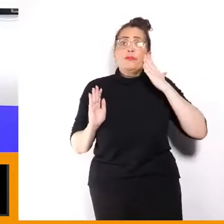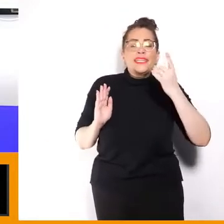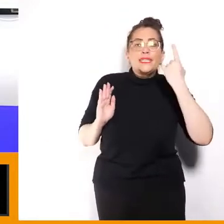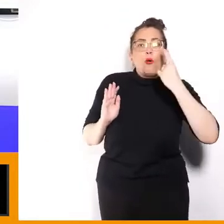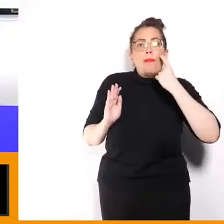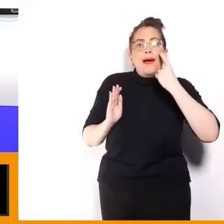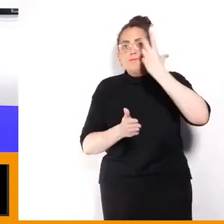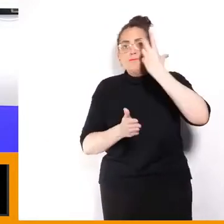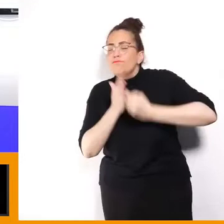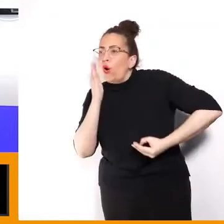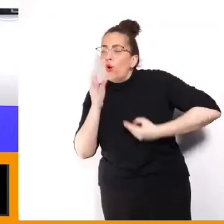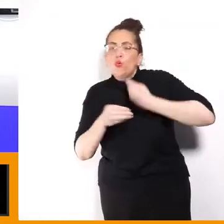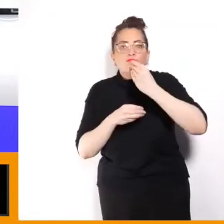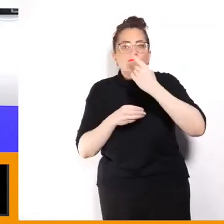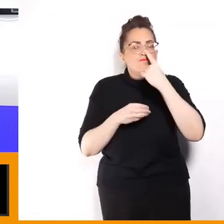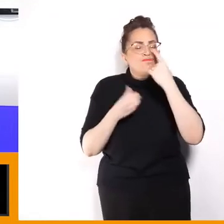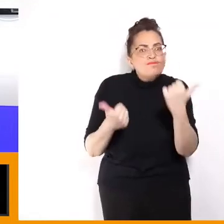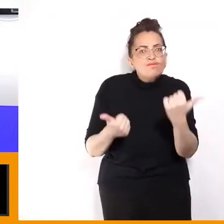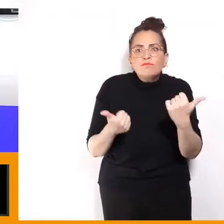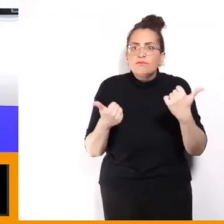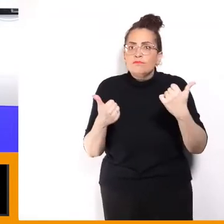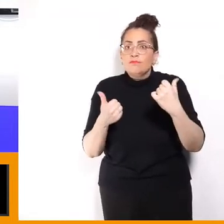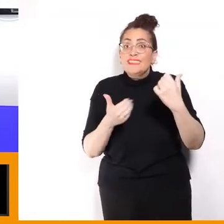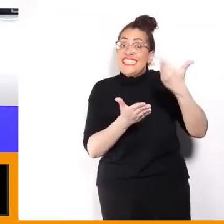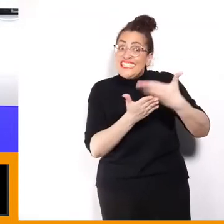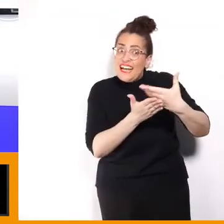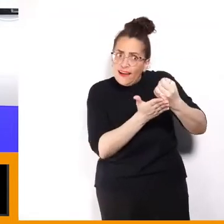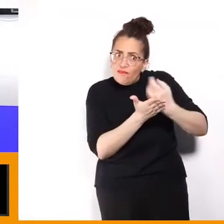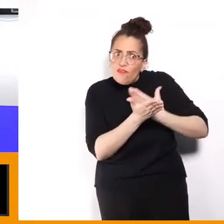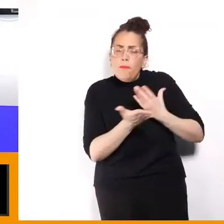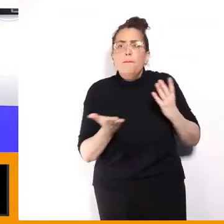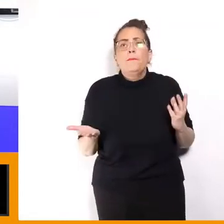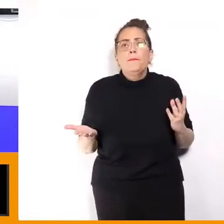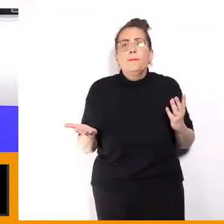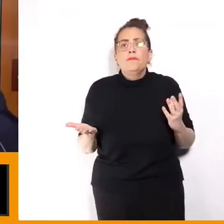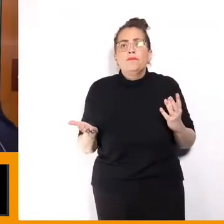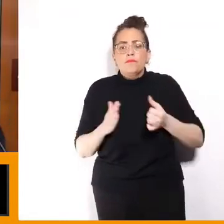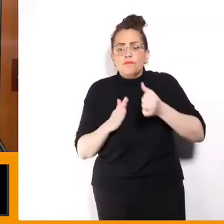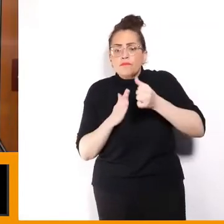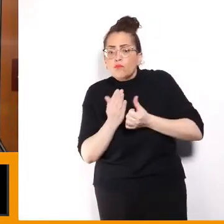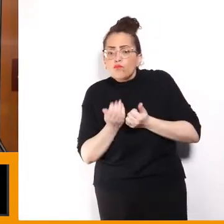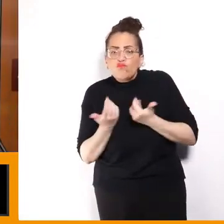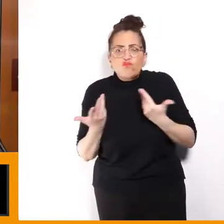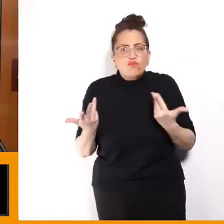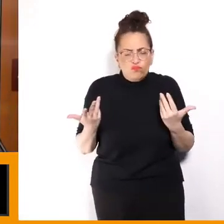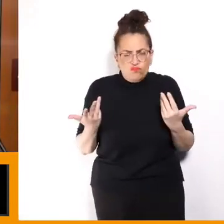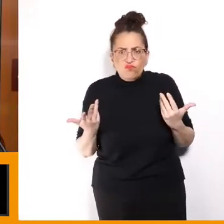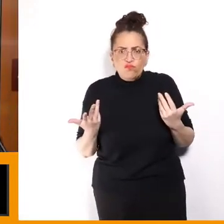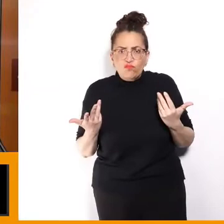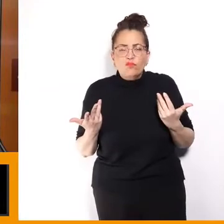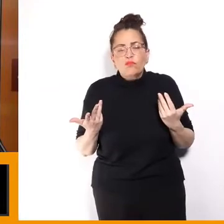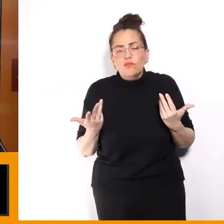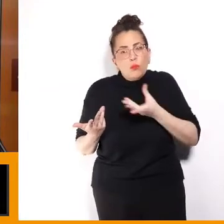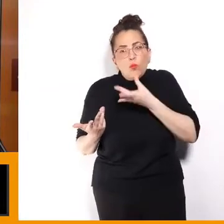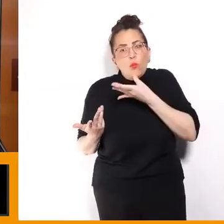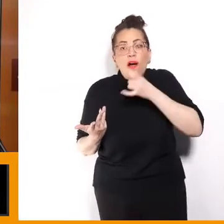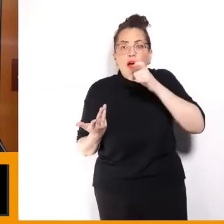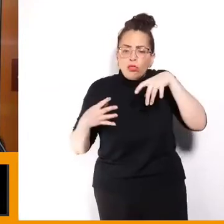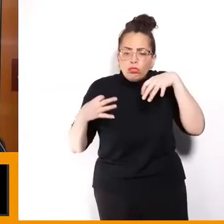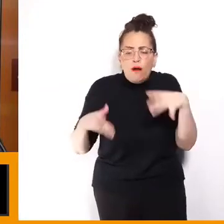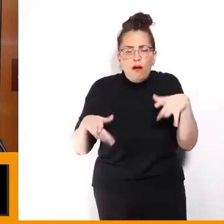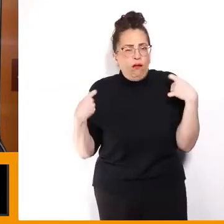débats qui devront avoir lieu, parce que malgré tout, on ne règle pas tout comme ça en quelques mois. Il faut donner du temps, mais en même temps, on a